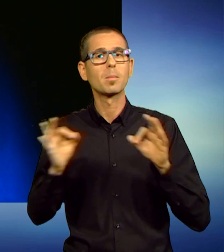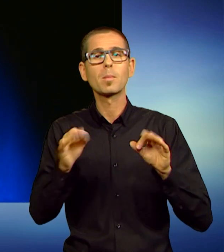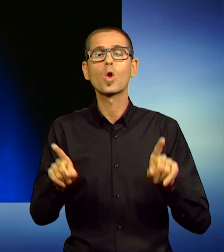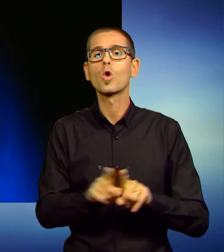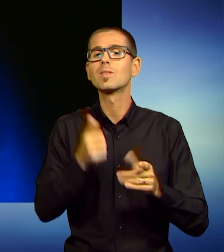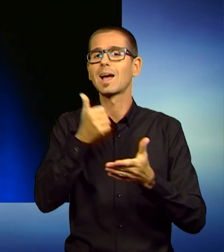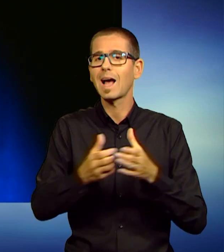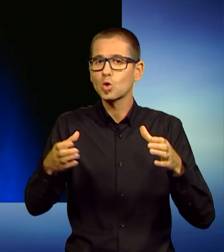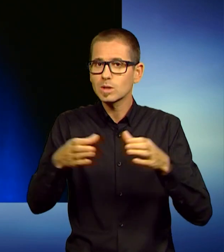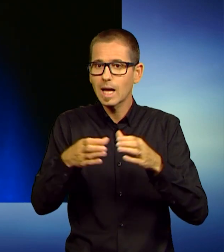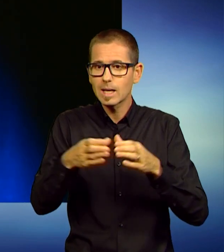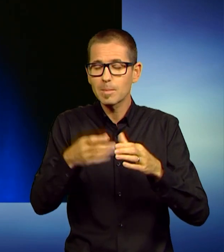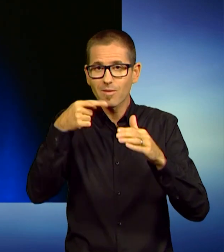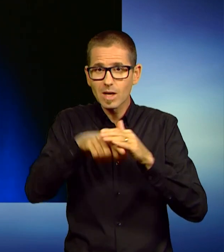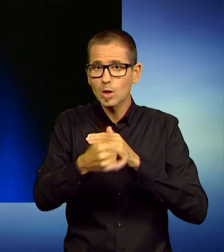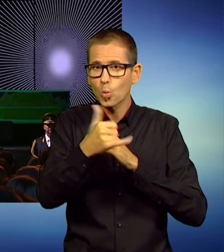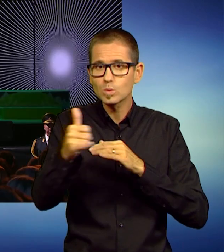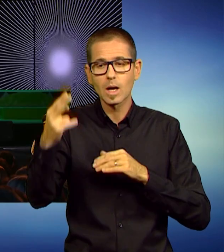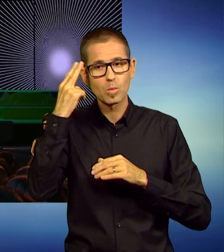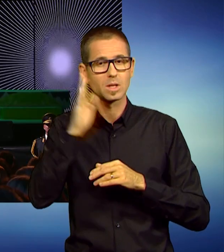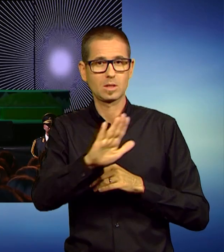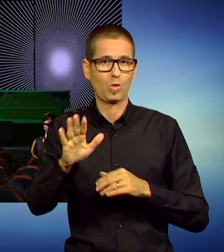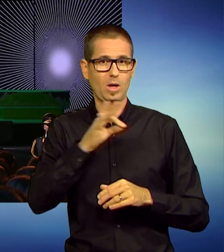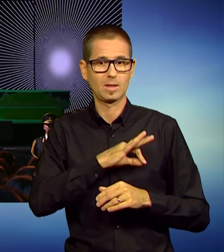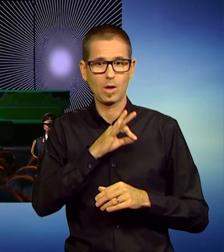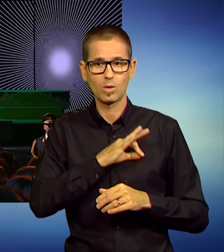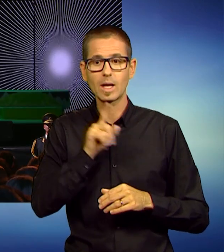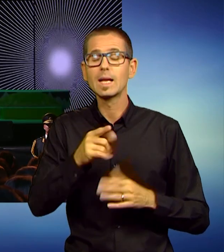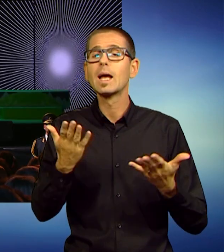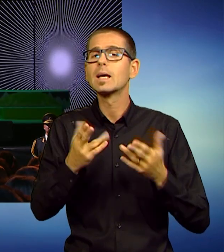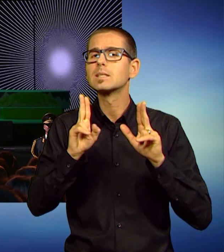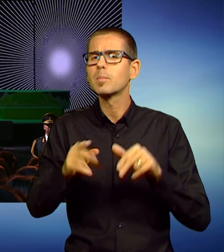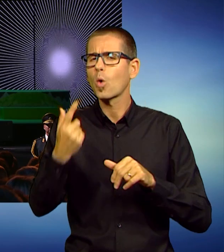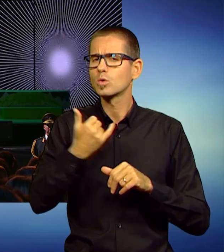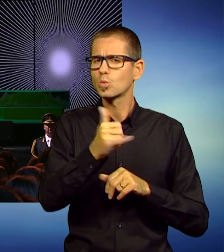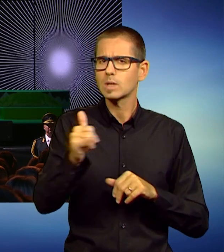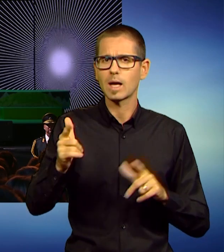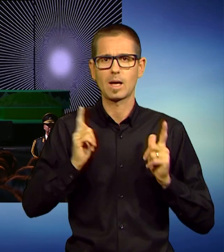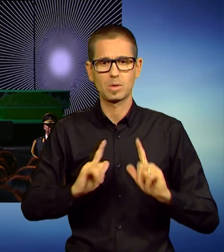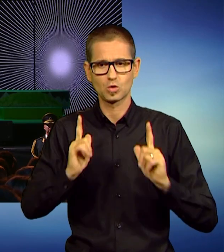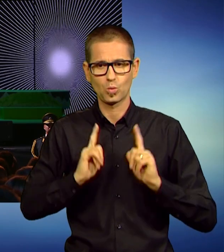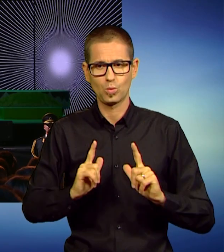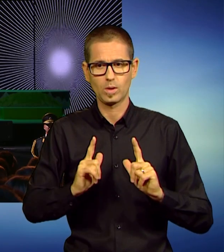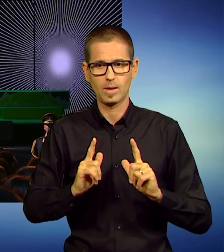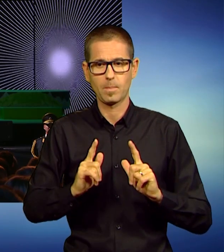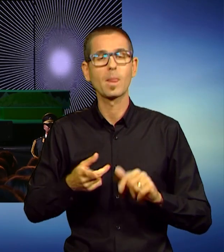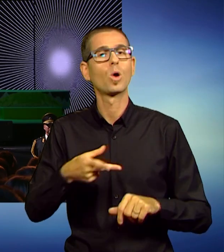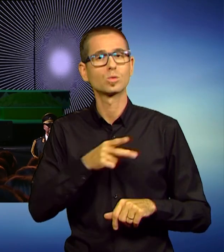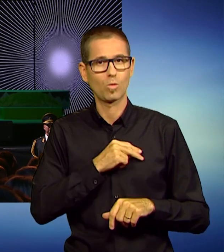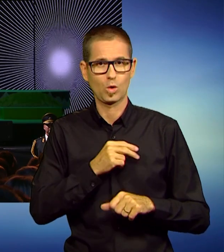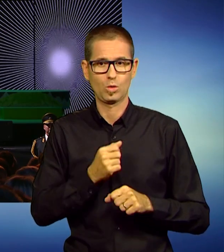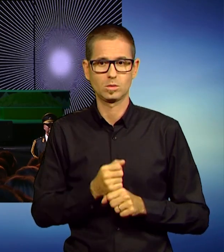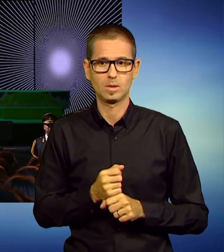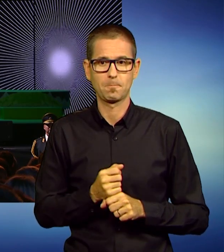kot enotna ekipa, v kateri vsak pozna svoje naloge in kjer se prav od vsakega pričakuje